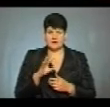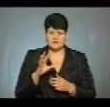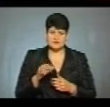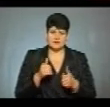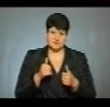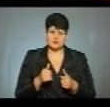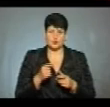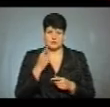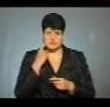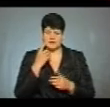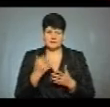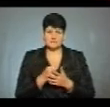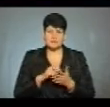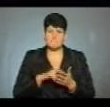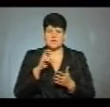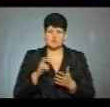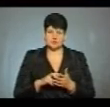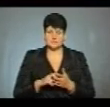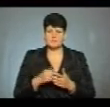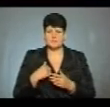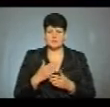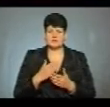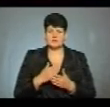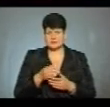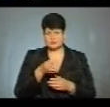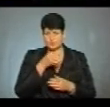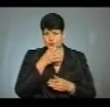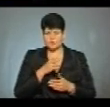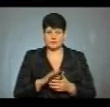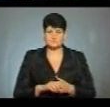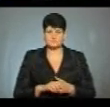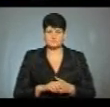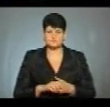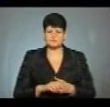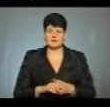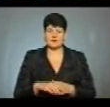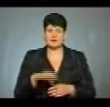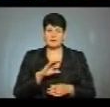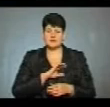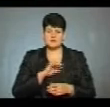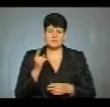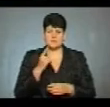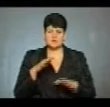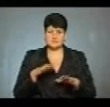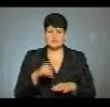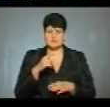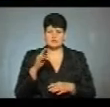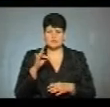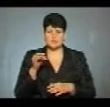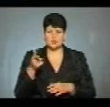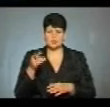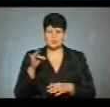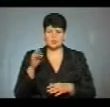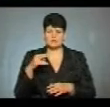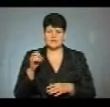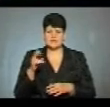а вдалося прыжок опорний. Мені змагання сподобалось і результат теж. Нагороджують медаллю за перше місце Христину Грудецьку.